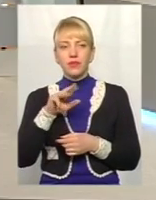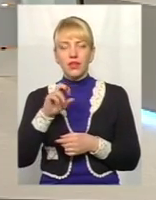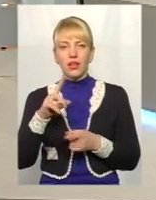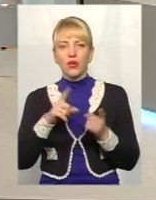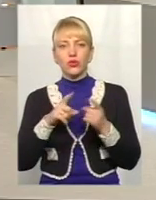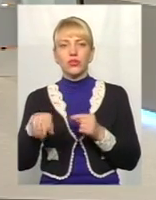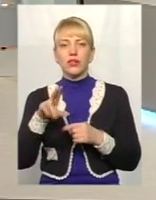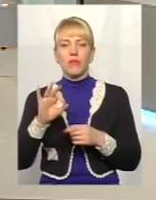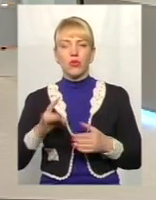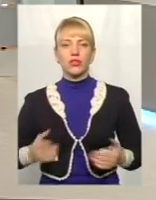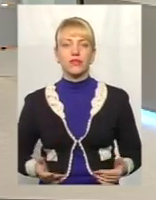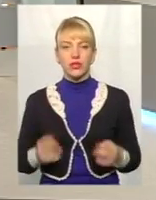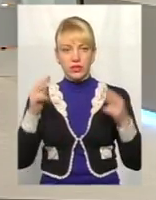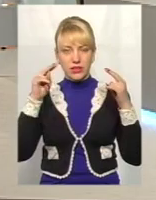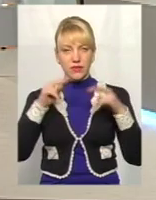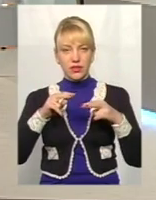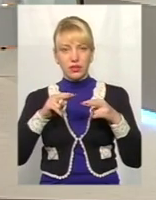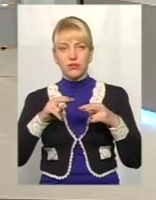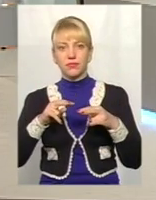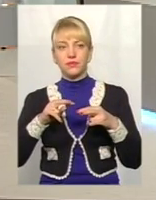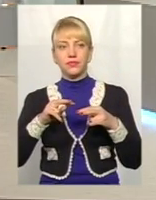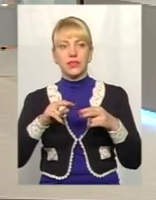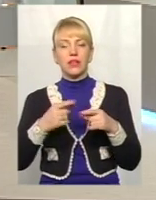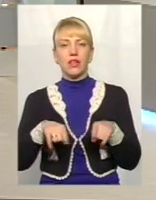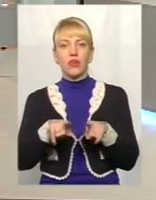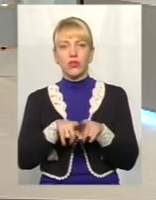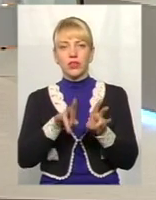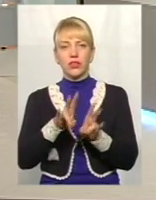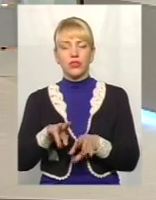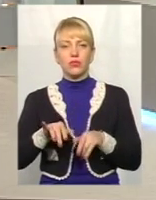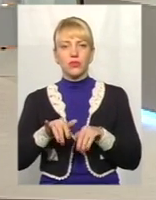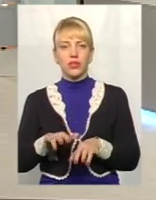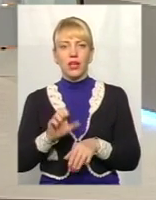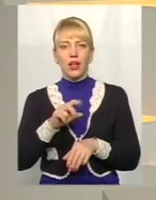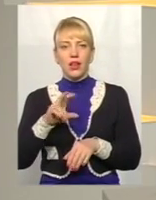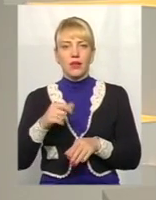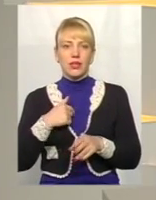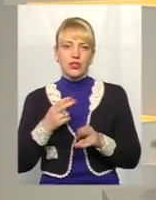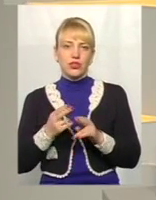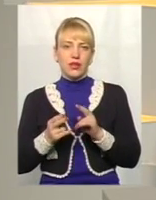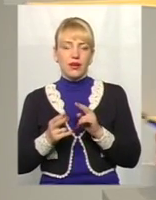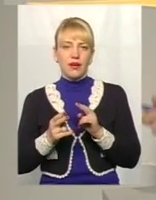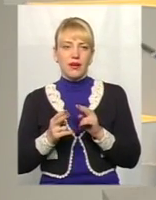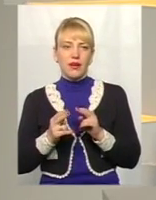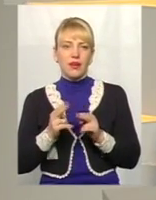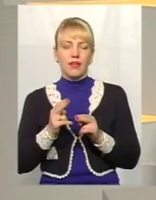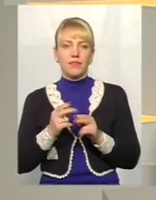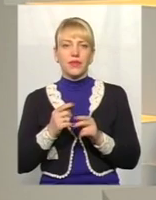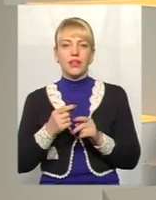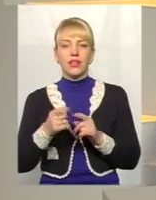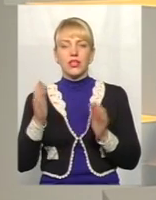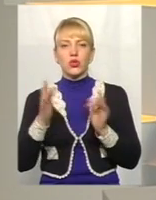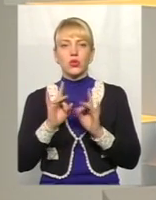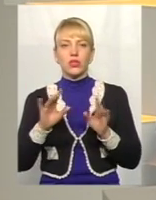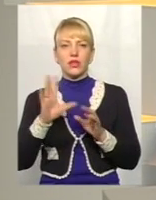про живих свідків такої трагічної події, але ми ще перериваємося на сюжет, адже весь